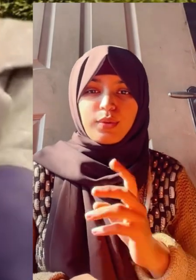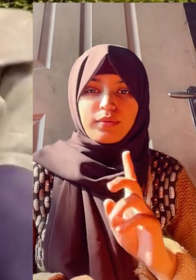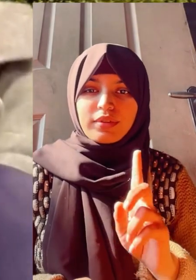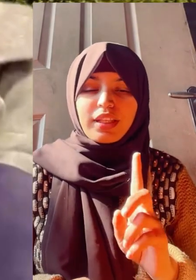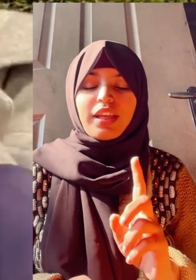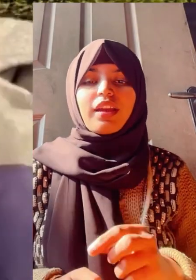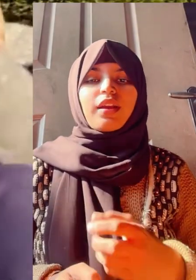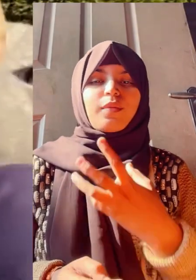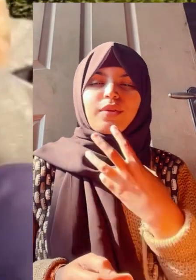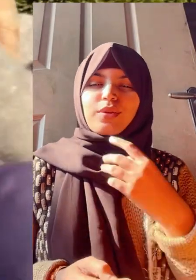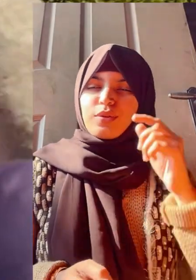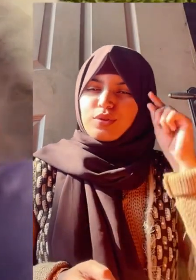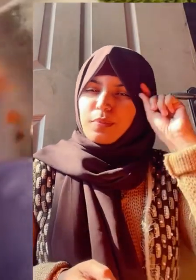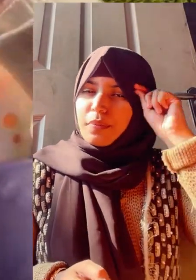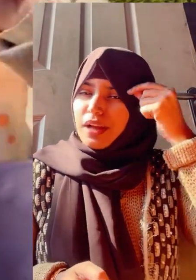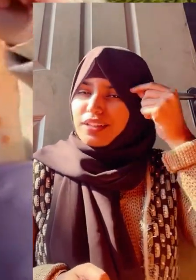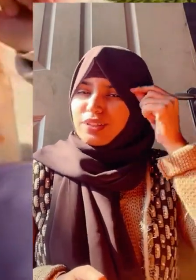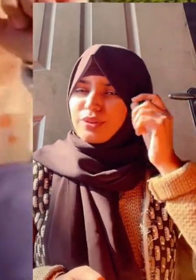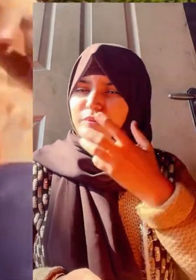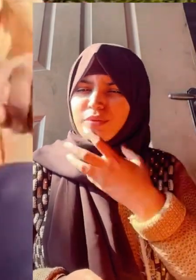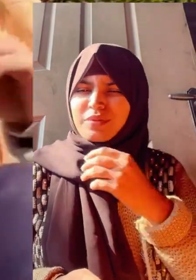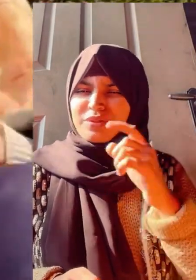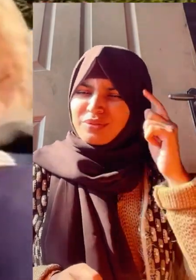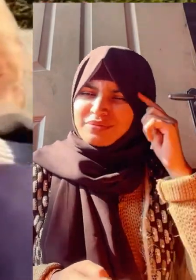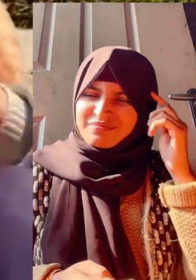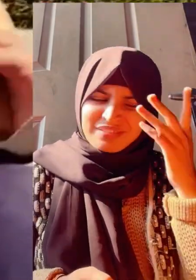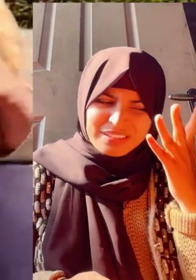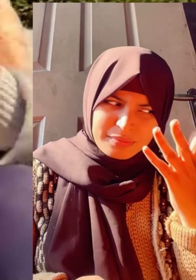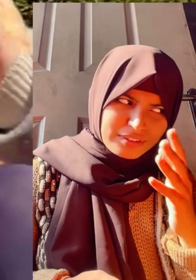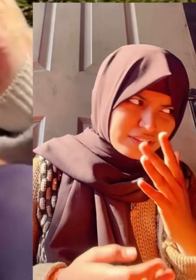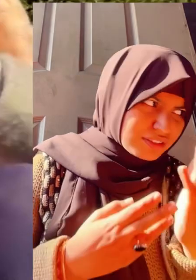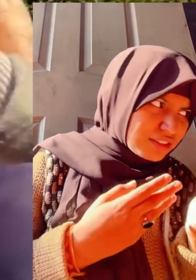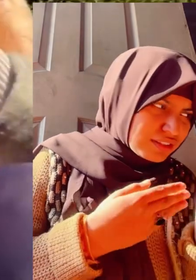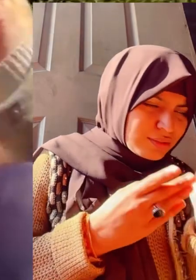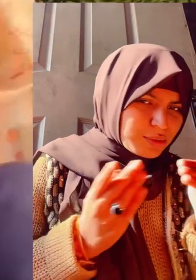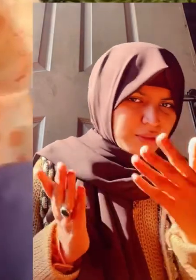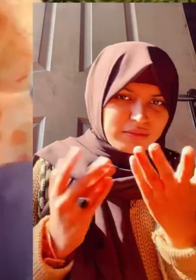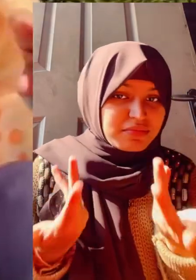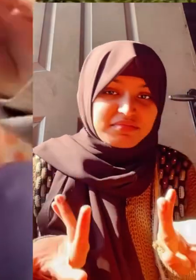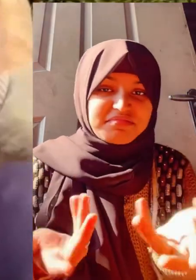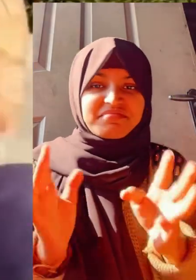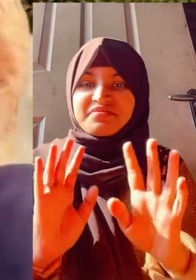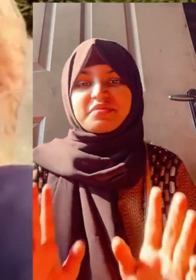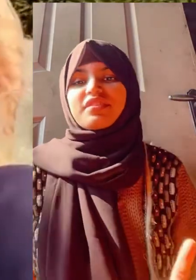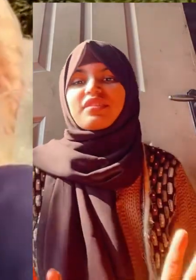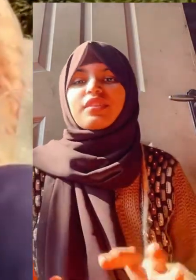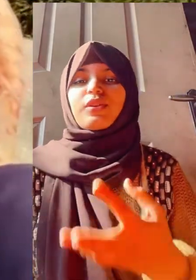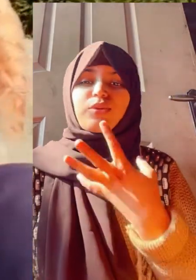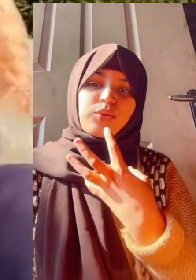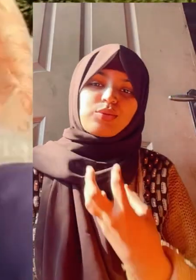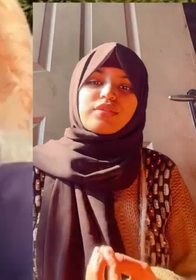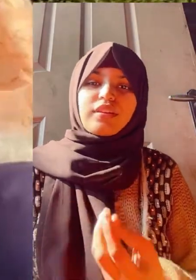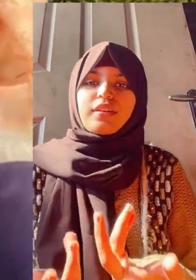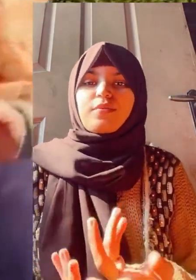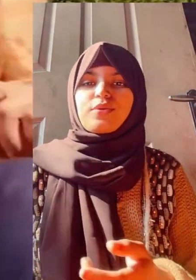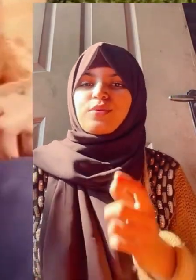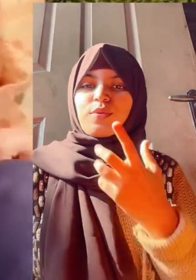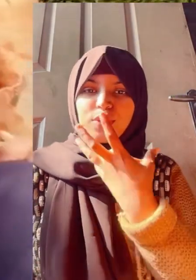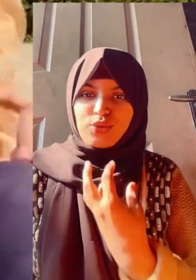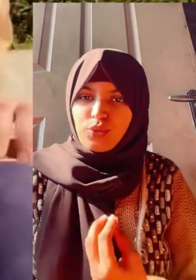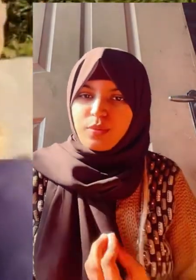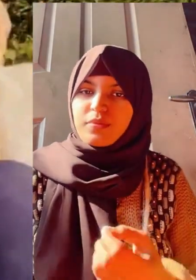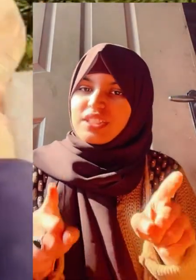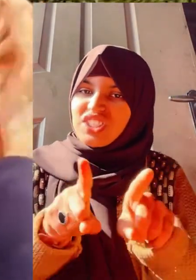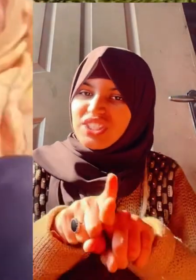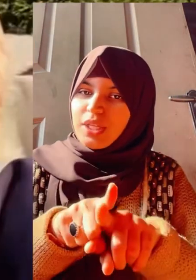वो जो होते हैं बेवकूफ, वो जब मासूमाना बेवकूफ नहीं, पंजाबी च कहते हैं अल्लाह दी मज।